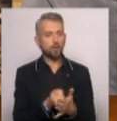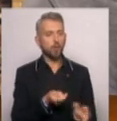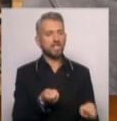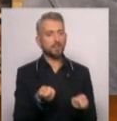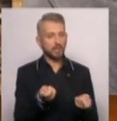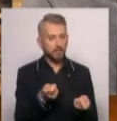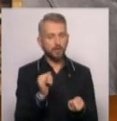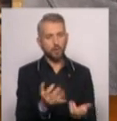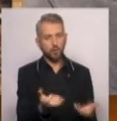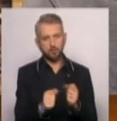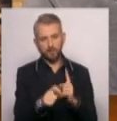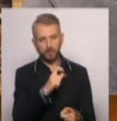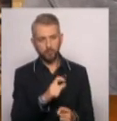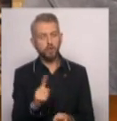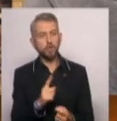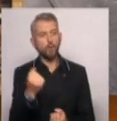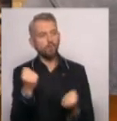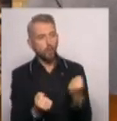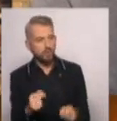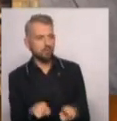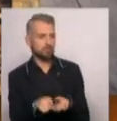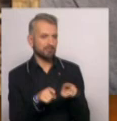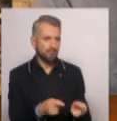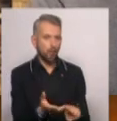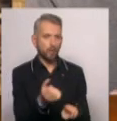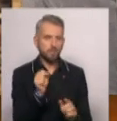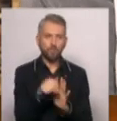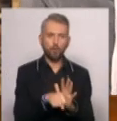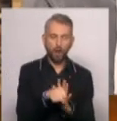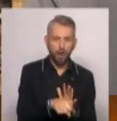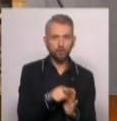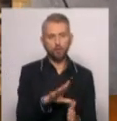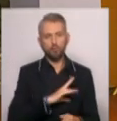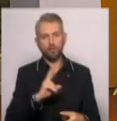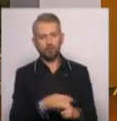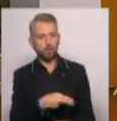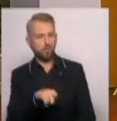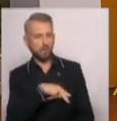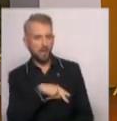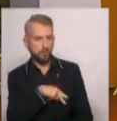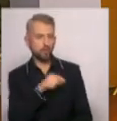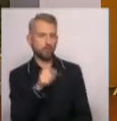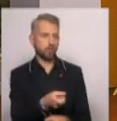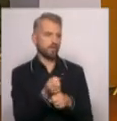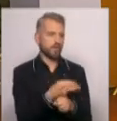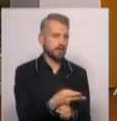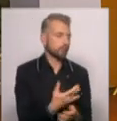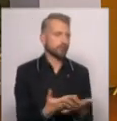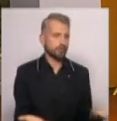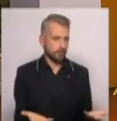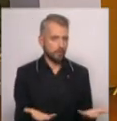і отримати відповідь, що угу. водій такий, та там отримав догану, з нього було знято премію, його якісь звільнено. Були, так, якісь